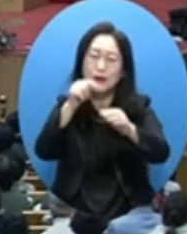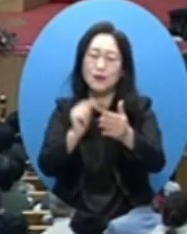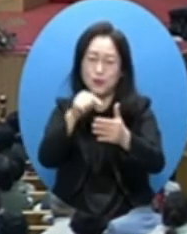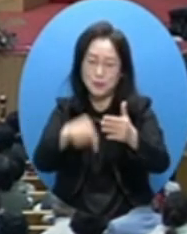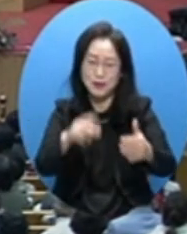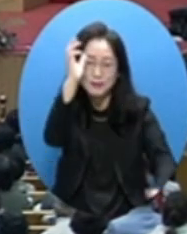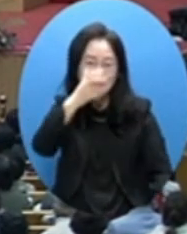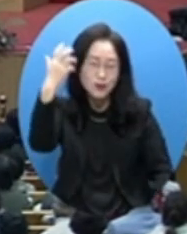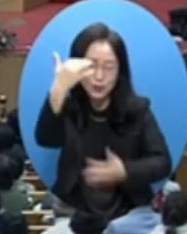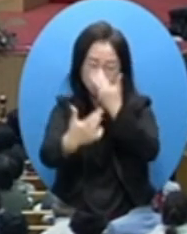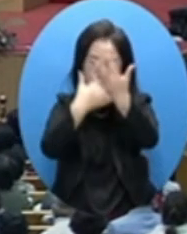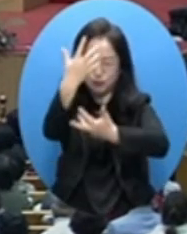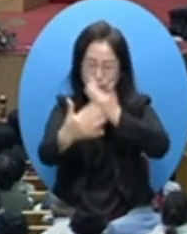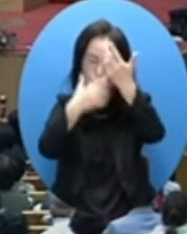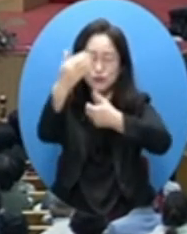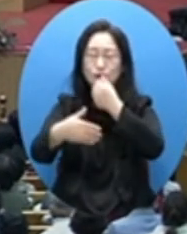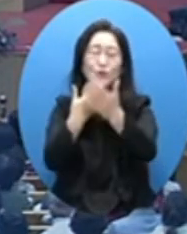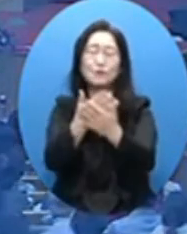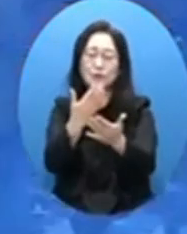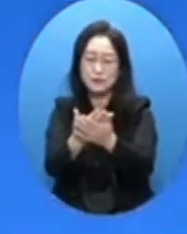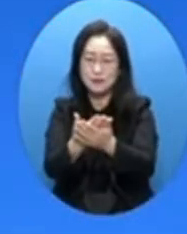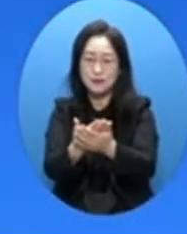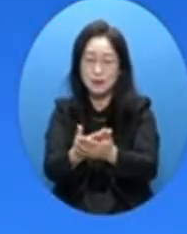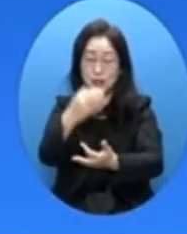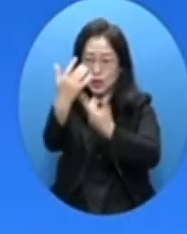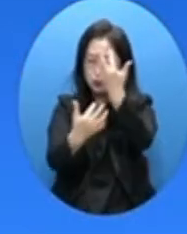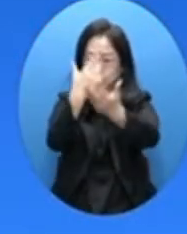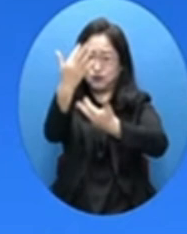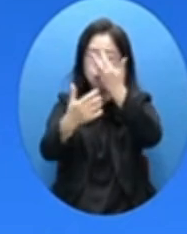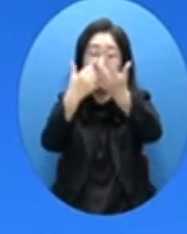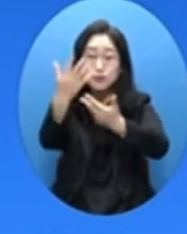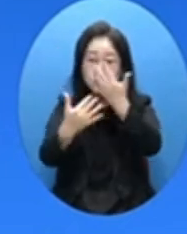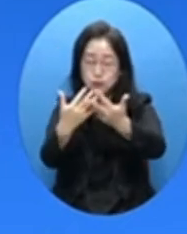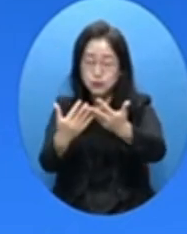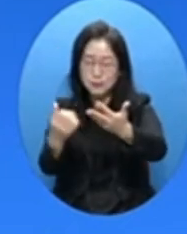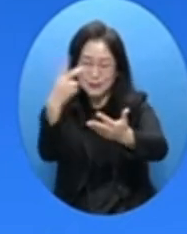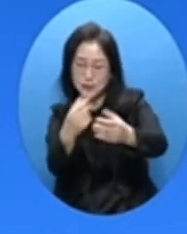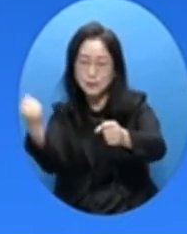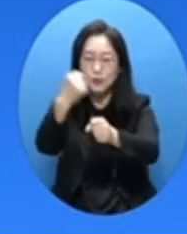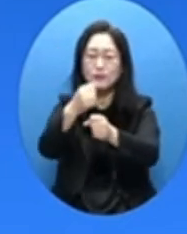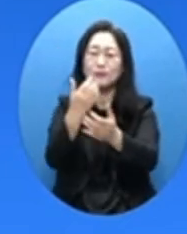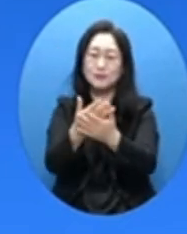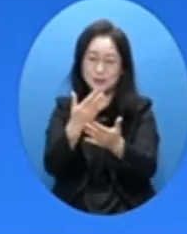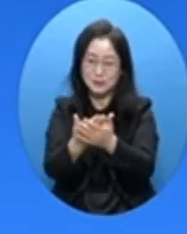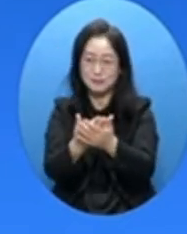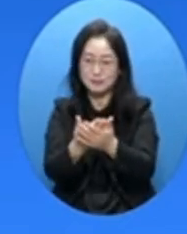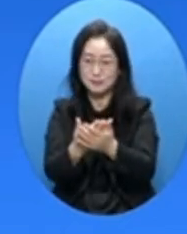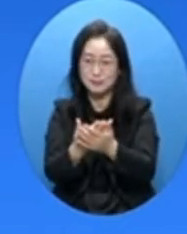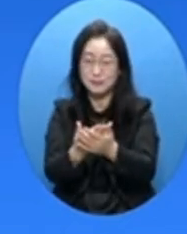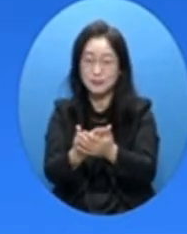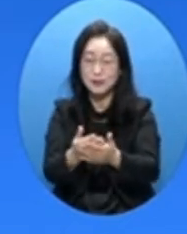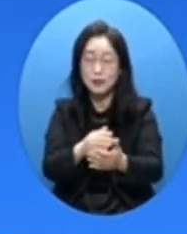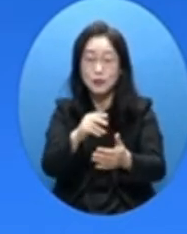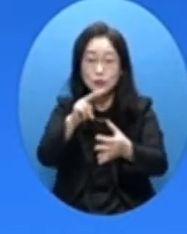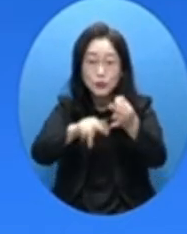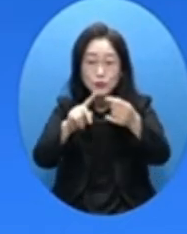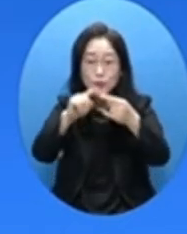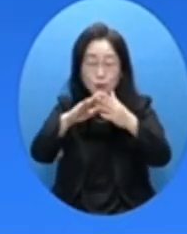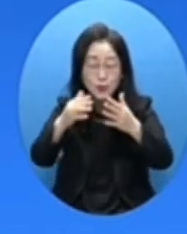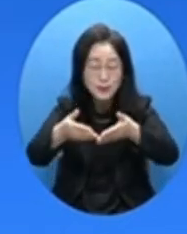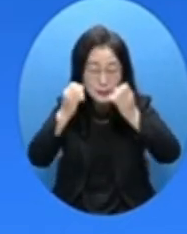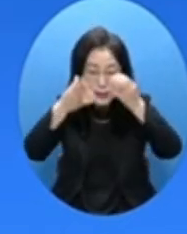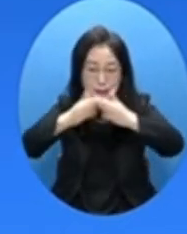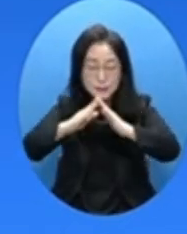마음에 성에 불이 더러게 하여 주옵소서 우리의 신앙 일정을 다 지금 회복하게 하여 주옵소서 우리가 찻잎 한지